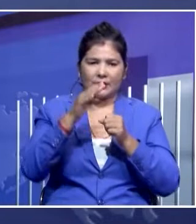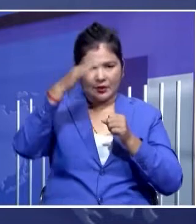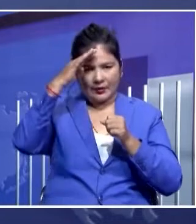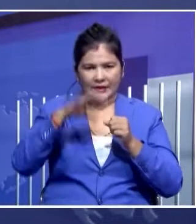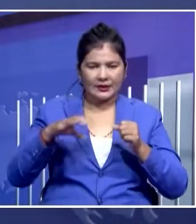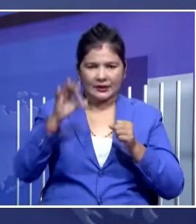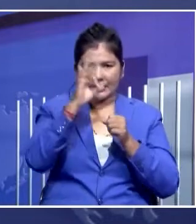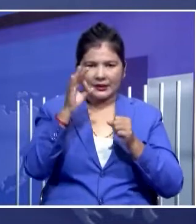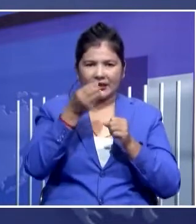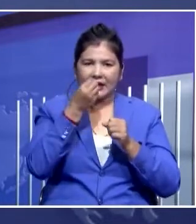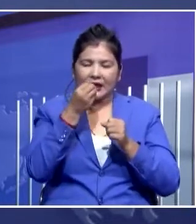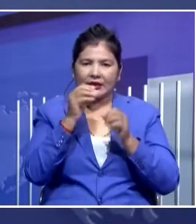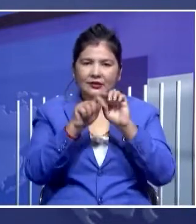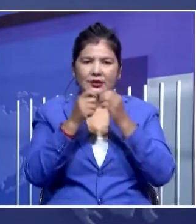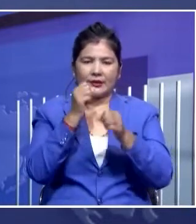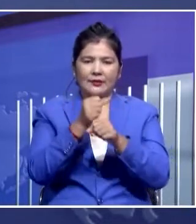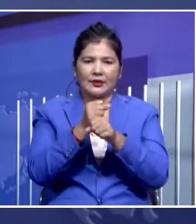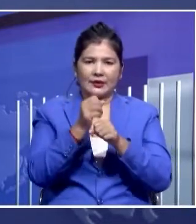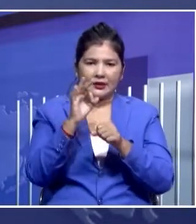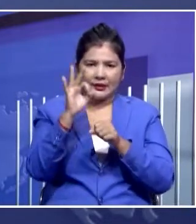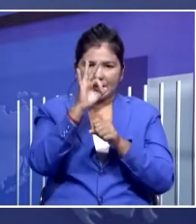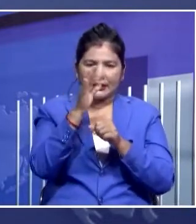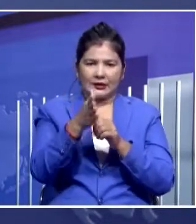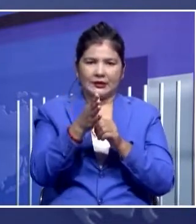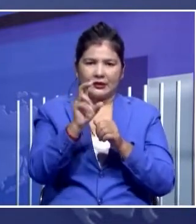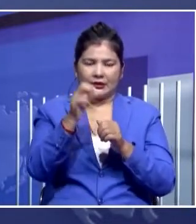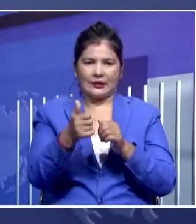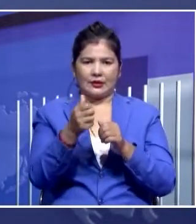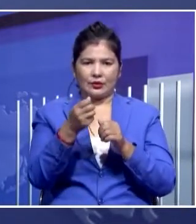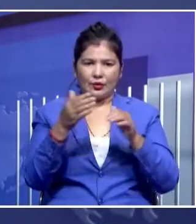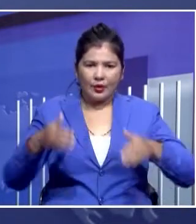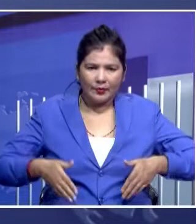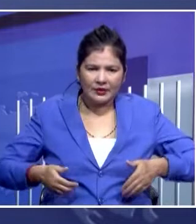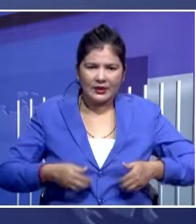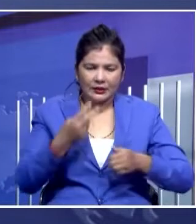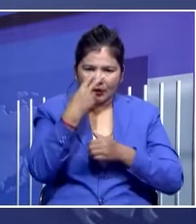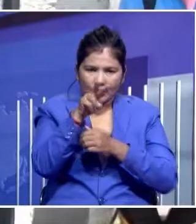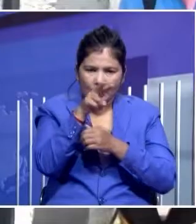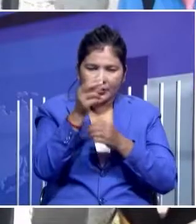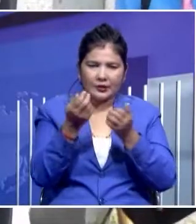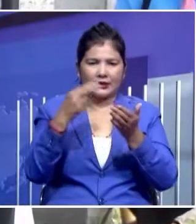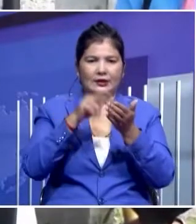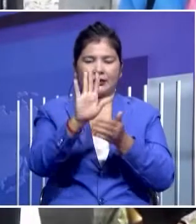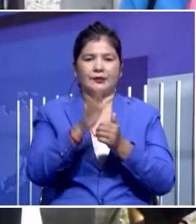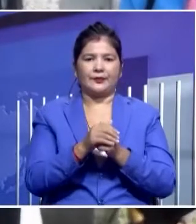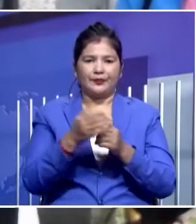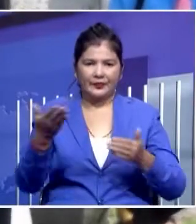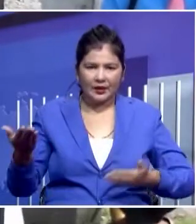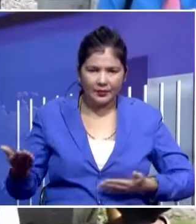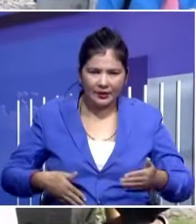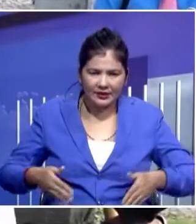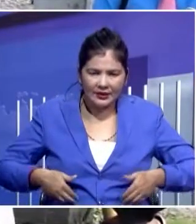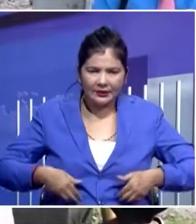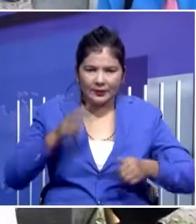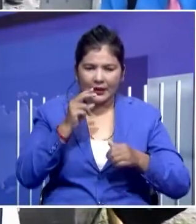खाद्य अधिकारको क्षेत्रमा काम गर्दै आएका निकायले दाङको बजार अनुगमन गर्न थालेका छन् बजारमा दैनिक